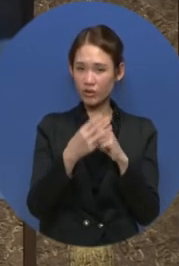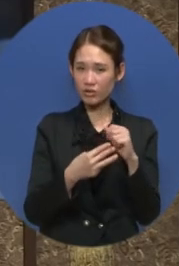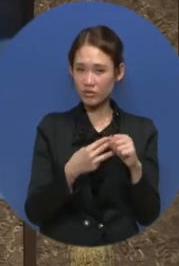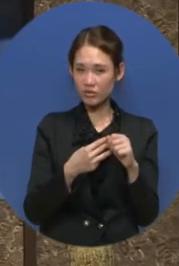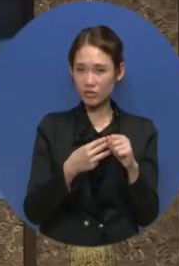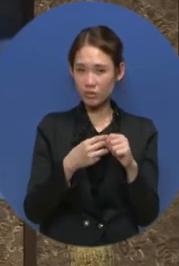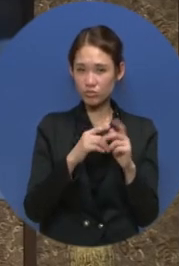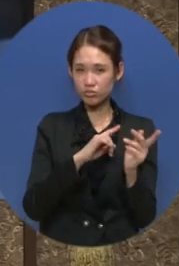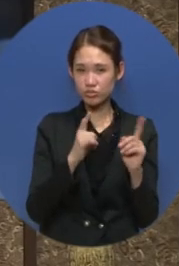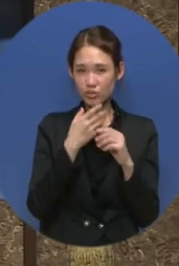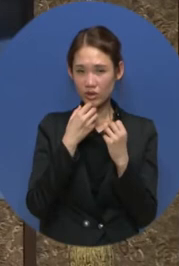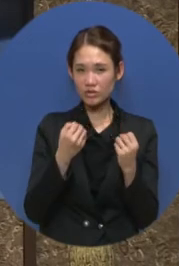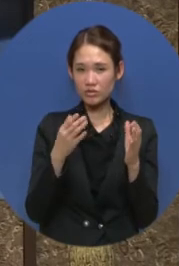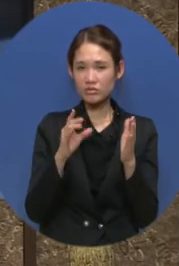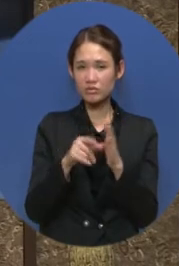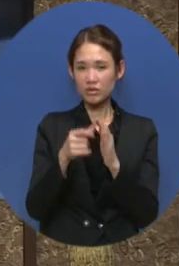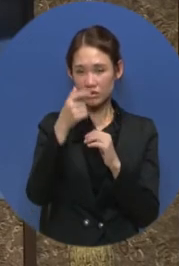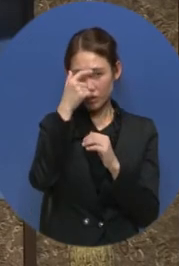부활절쯤 됐는데